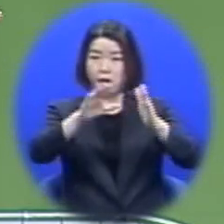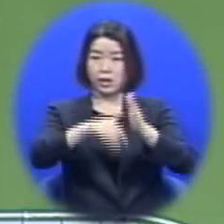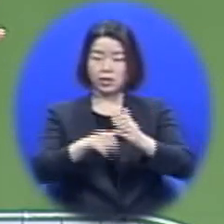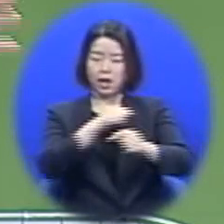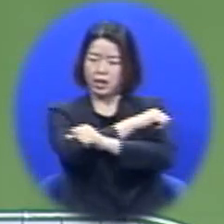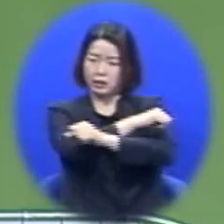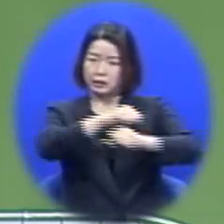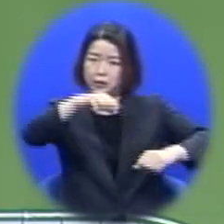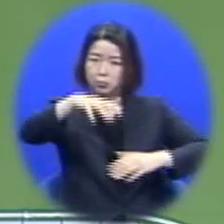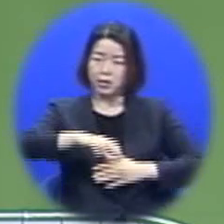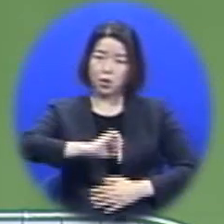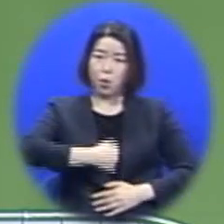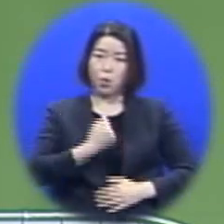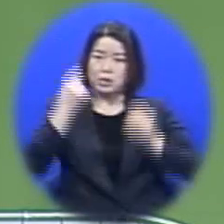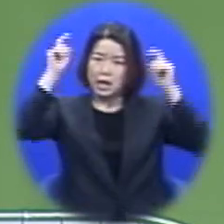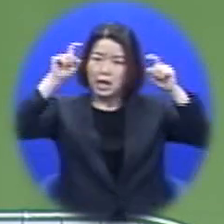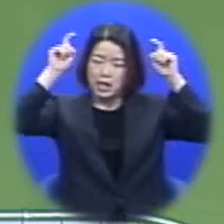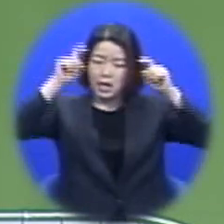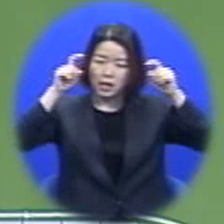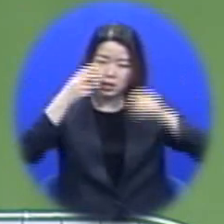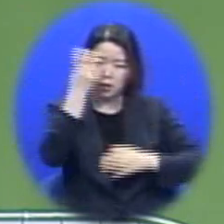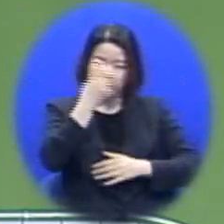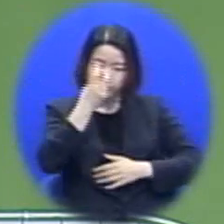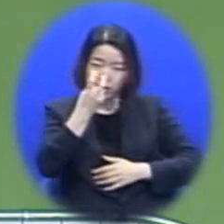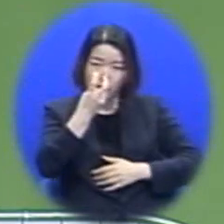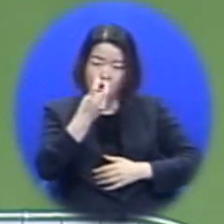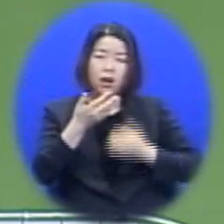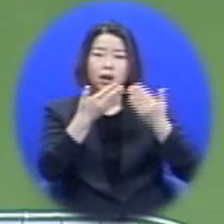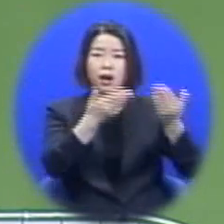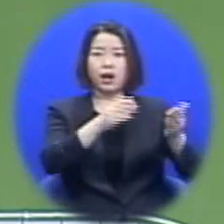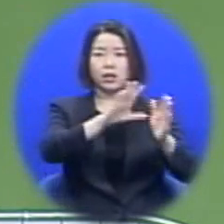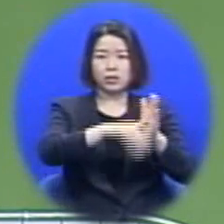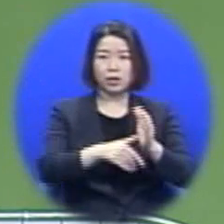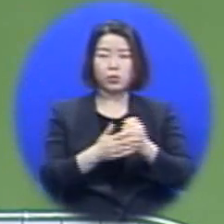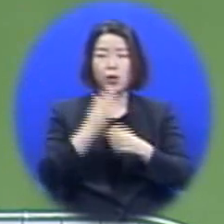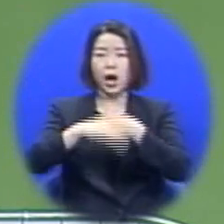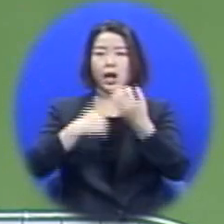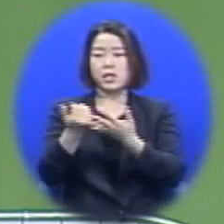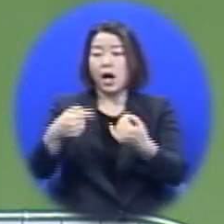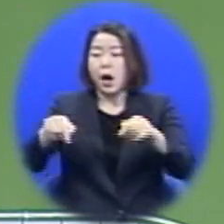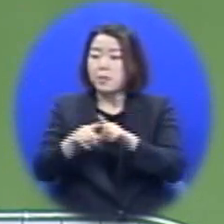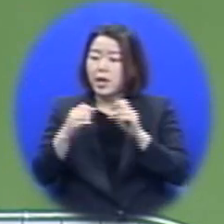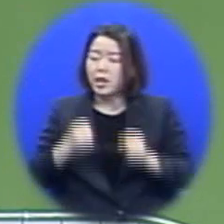들판에서 혼자 양떼를 지키고 있을 때도 하나님이 함께 계시다는 것을 그는 알았어요.